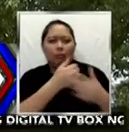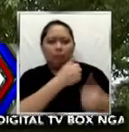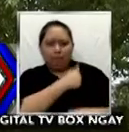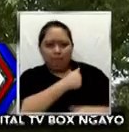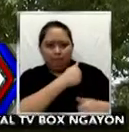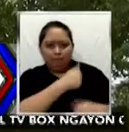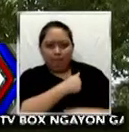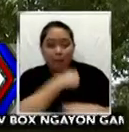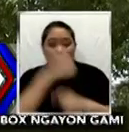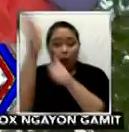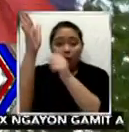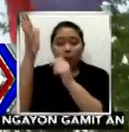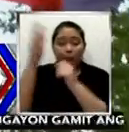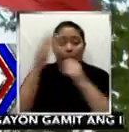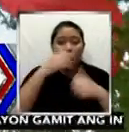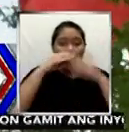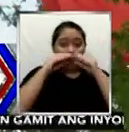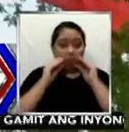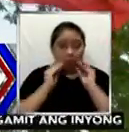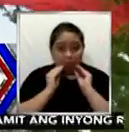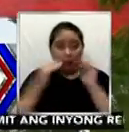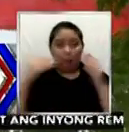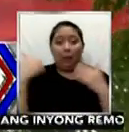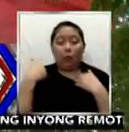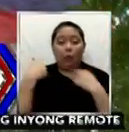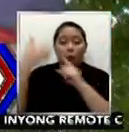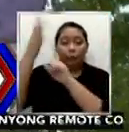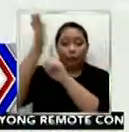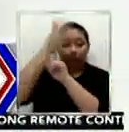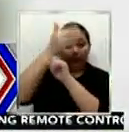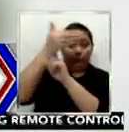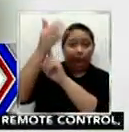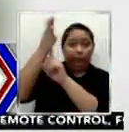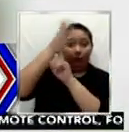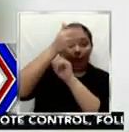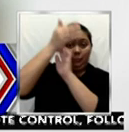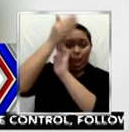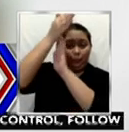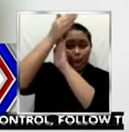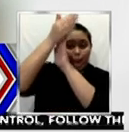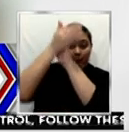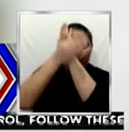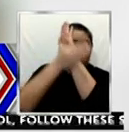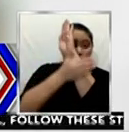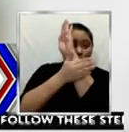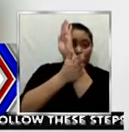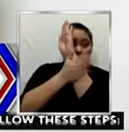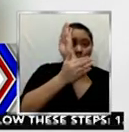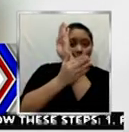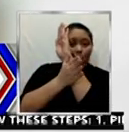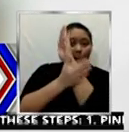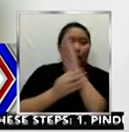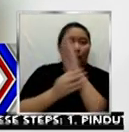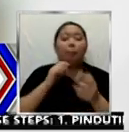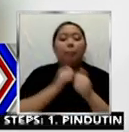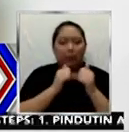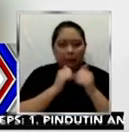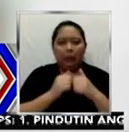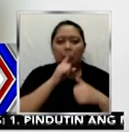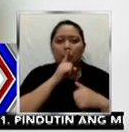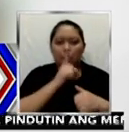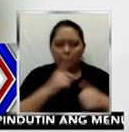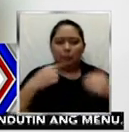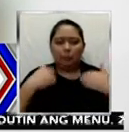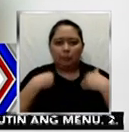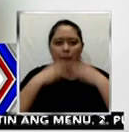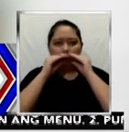kampo, gaya na lamang dito sa headquarters ng Philippine Army sa Fort Bonifacio. Rumusponde raw ang tropa nang makatanggap ng pormasyong may